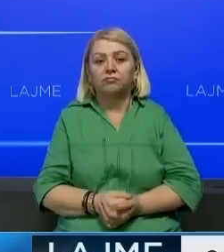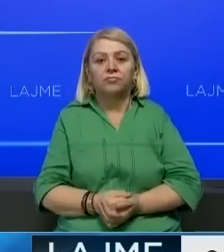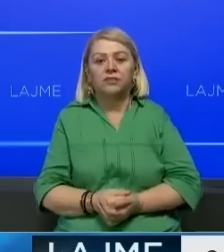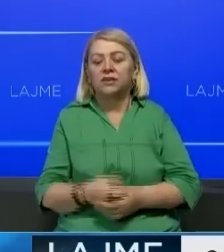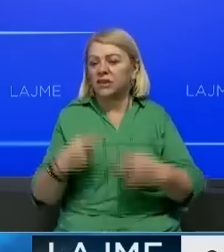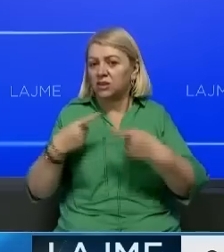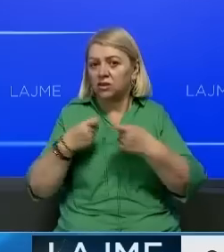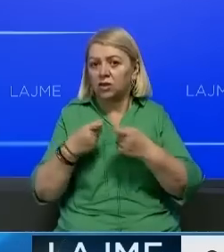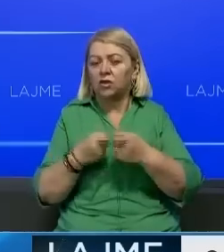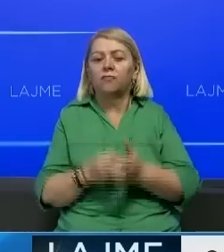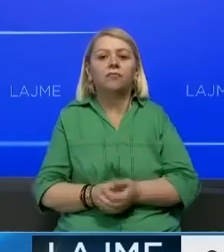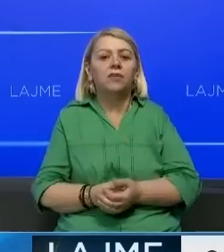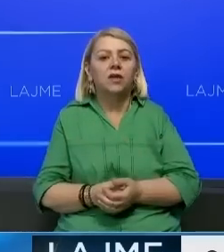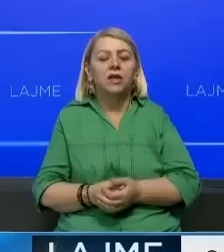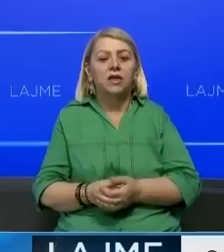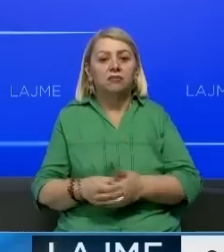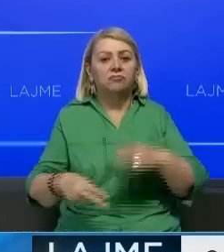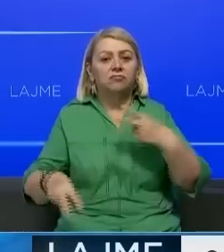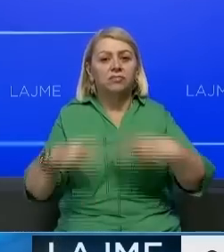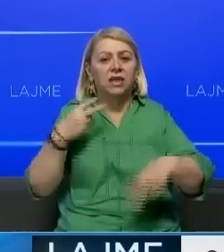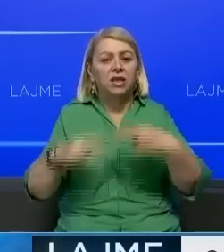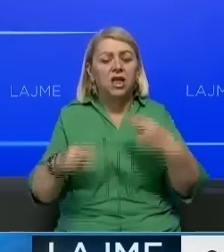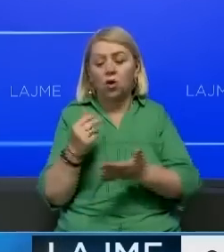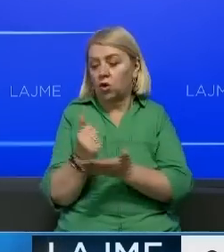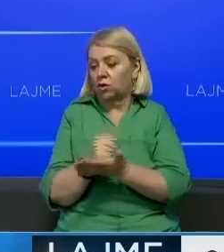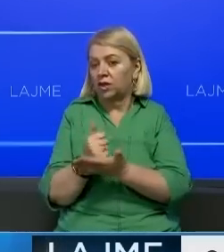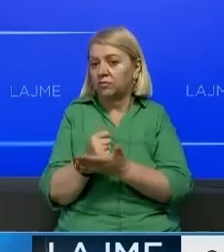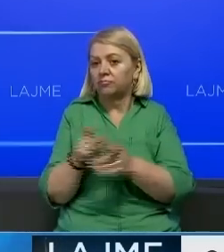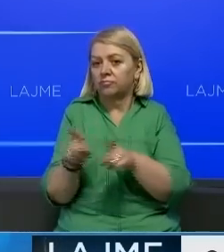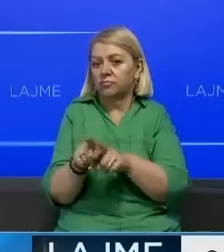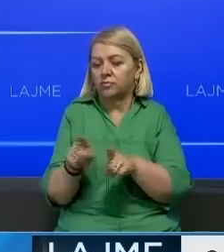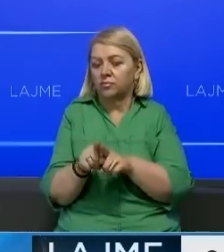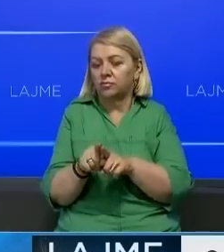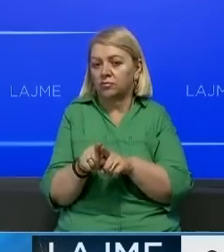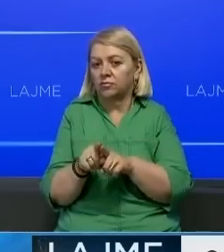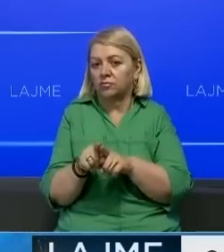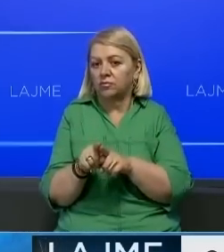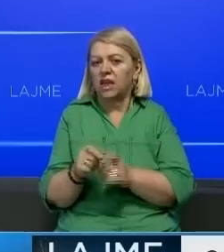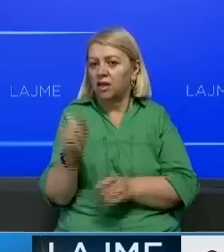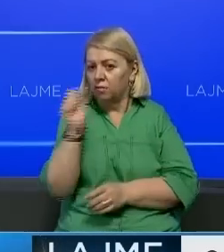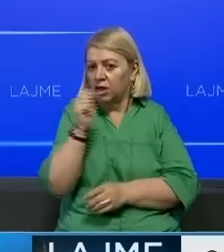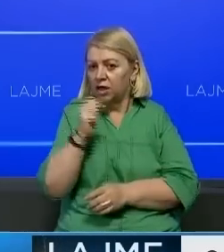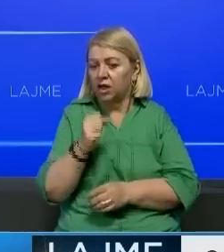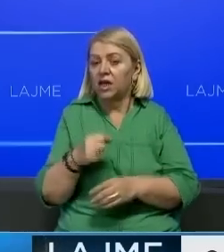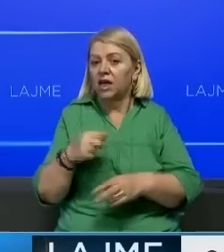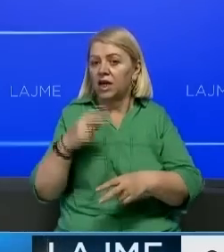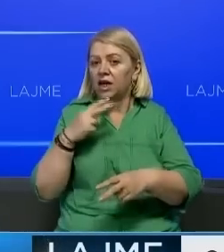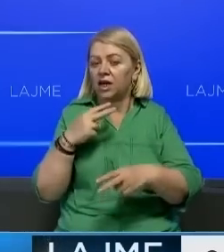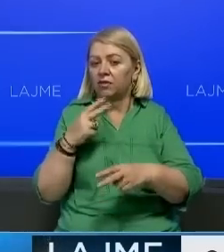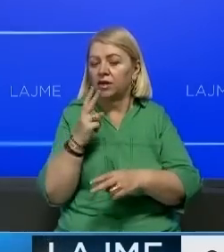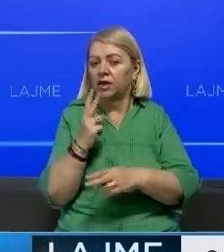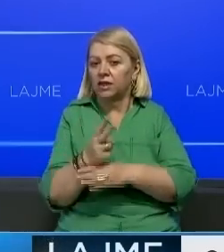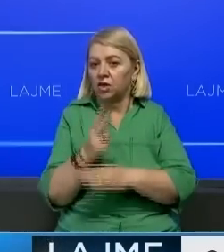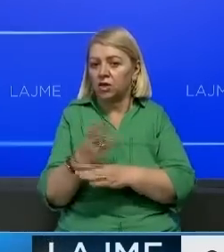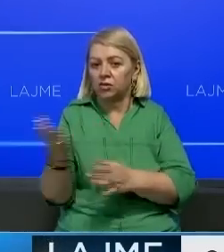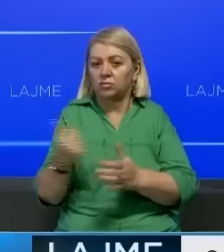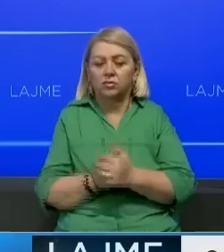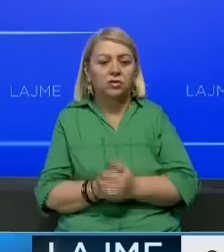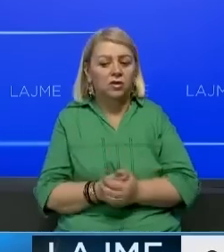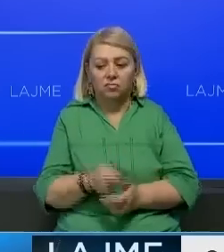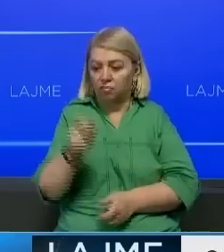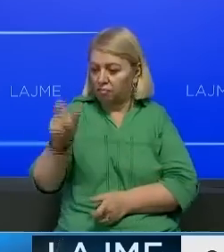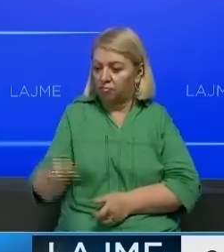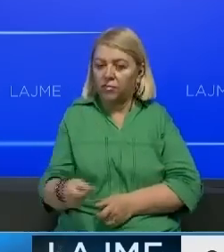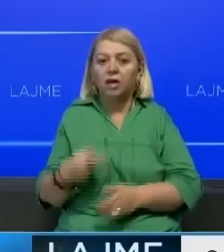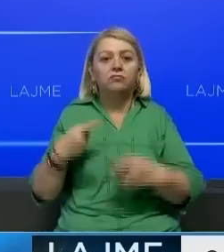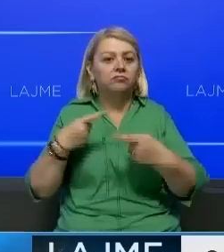qëllua në London Pub, një bar i njohur për homoseksualet, si dhe pran klubit të jazzit dhe një restorani. Pash një burr që mbërriti me një çantë, ai mori